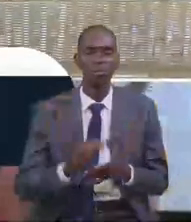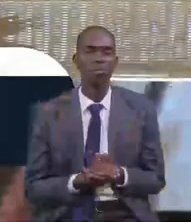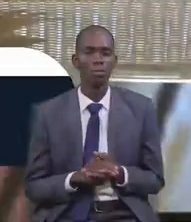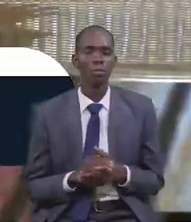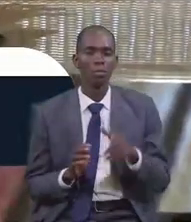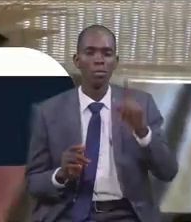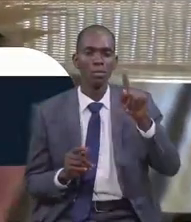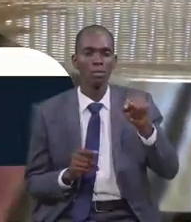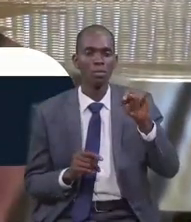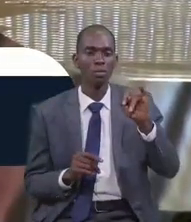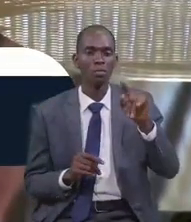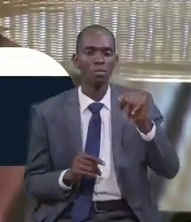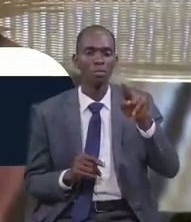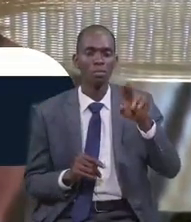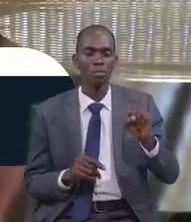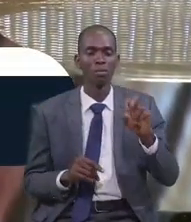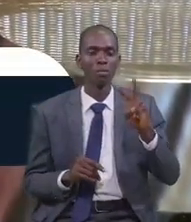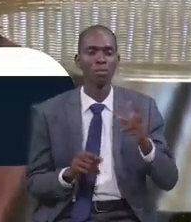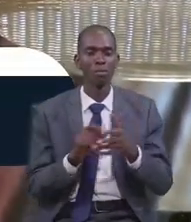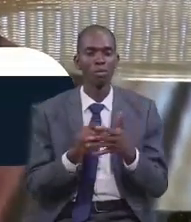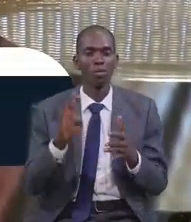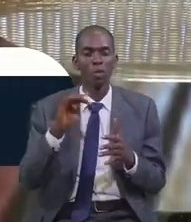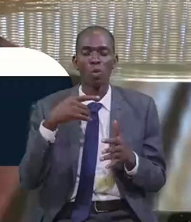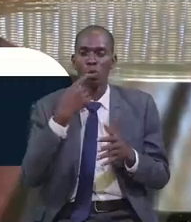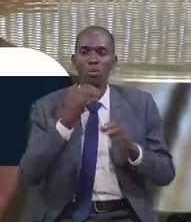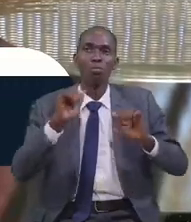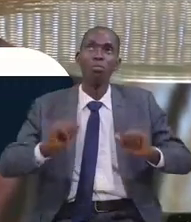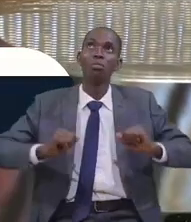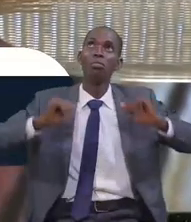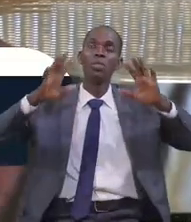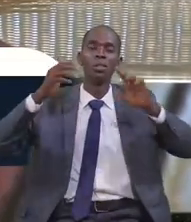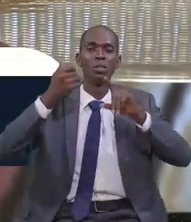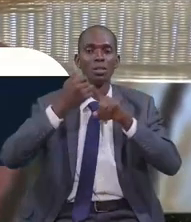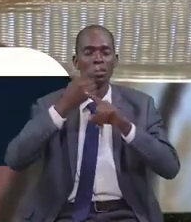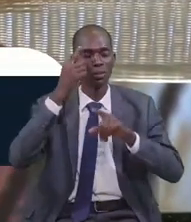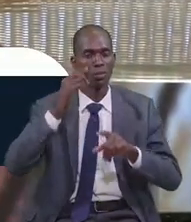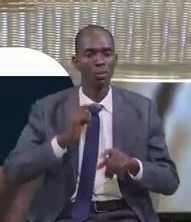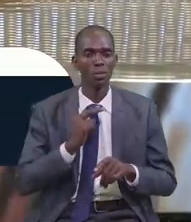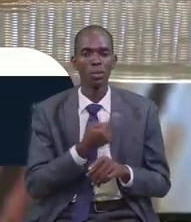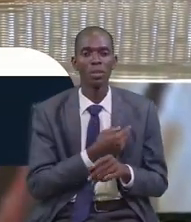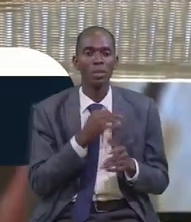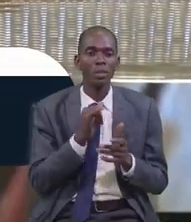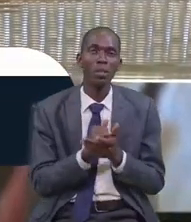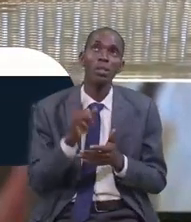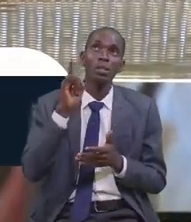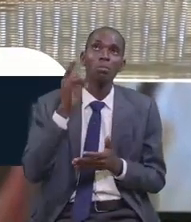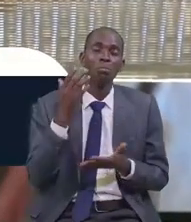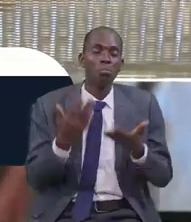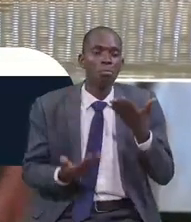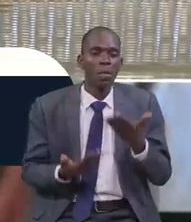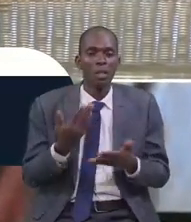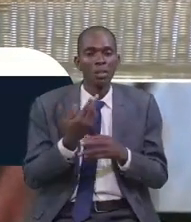verset 14, qui s'est donné lui-même pour nous, afin de nous racheter de toute